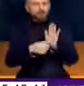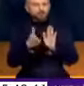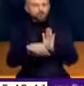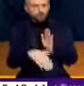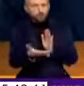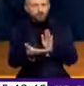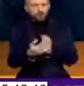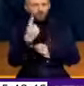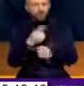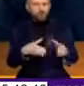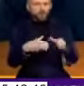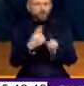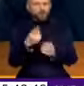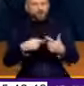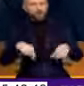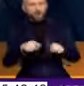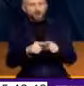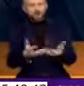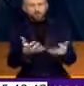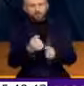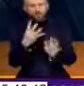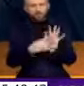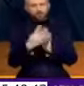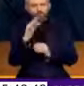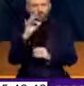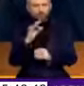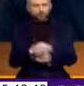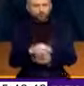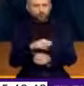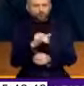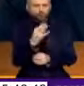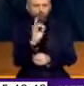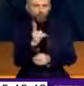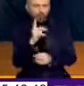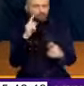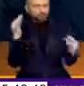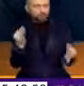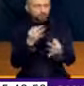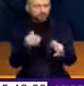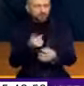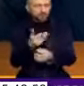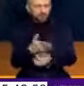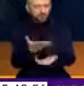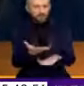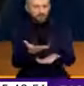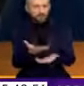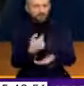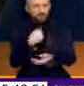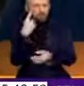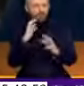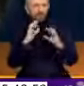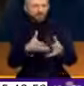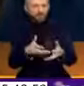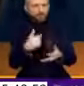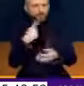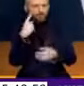Ну, одна група, одна фракція отримала 94% тушок. Це безпрецедентна кількість тушок в Україні. Можна, я думаю, в світі.